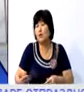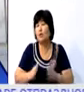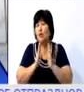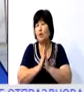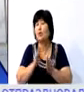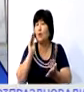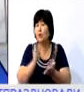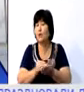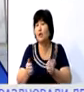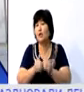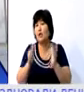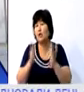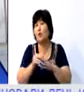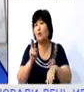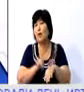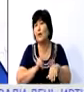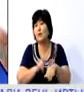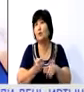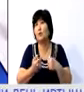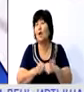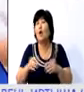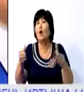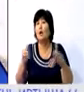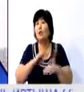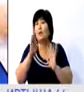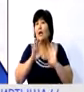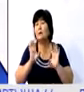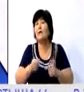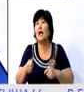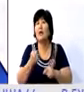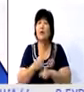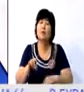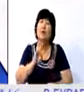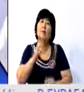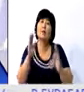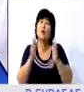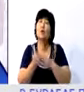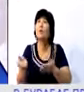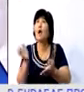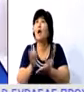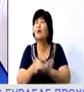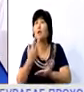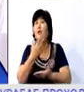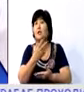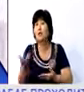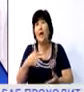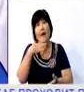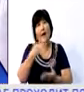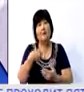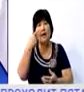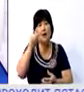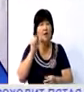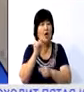просят установить рядом с домом полицейский участок. Группа под председательством акима района обошла дома и ознакомилась с ситуацией. Ответственным лицам